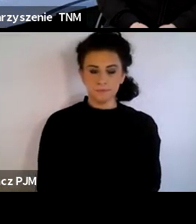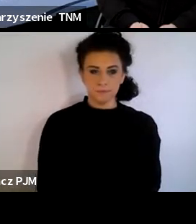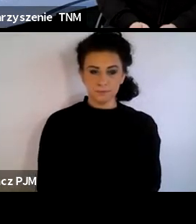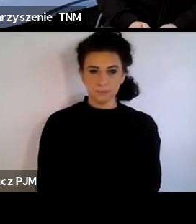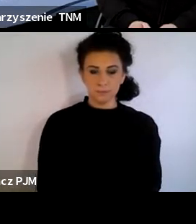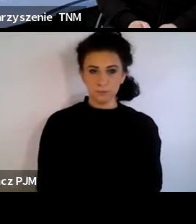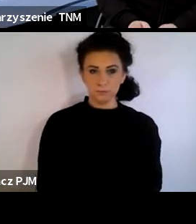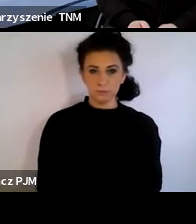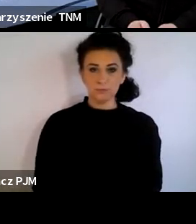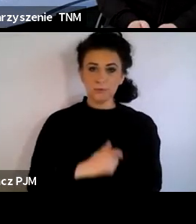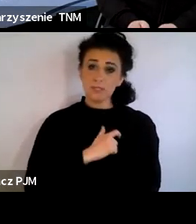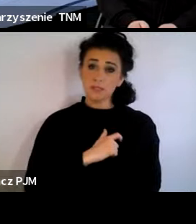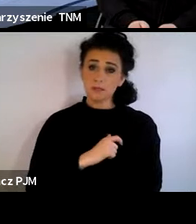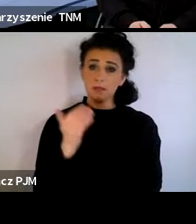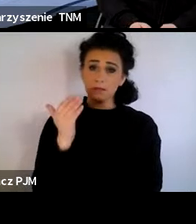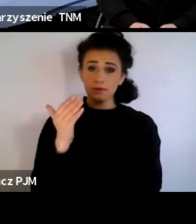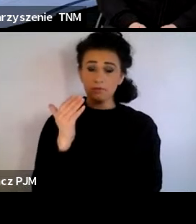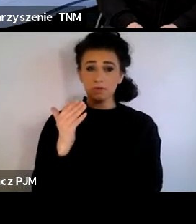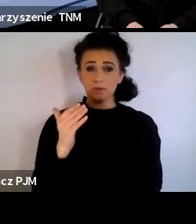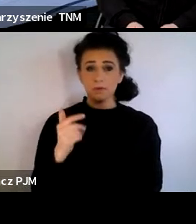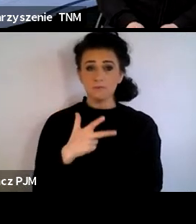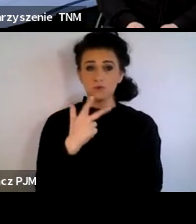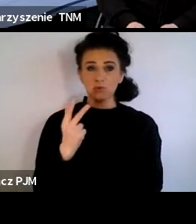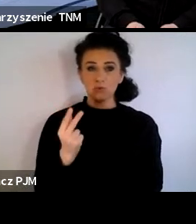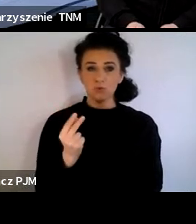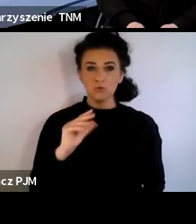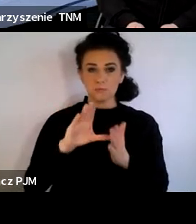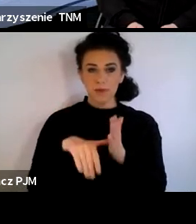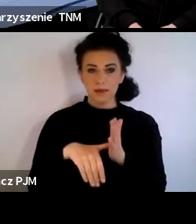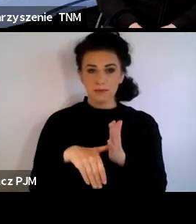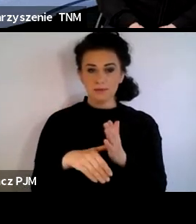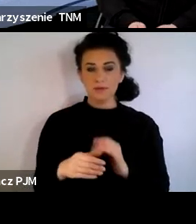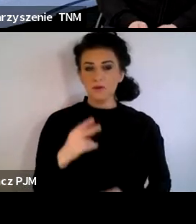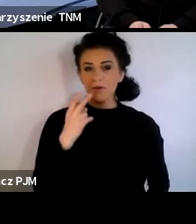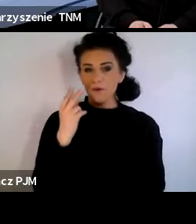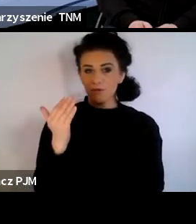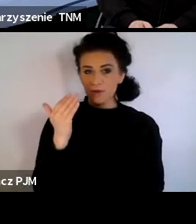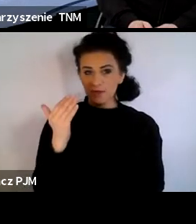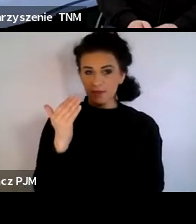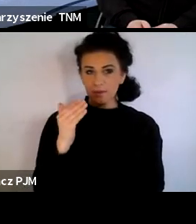Ja też bardzo serdecznie witam z Trójmiasta. O, witamy panią Justynę